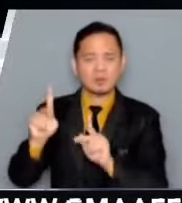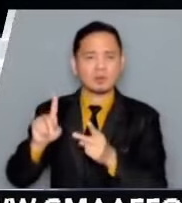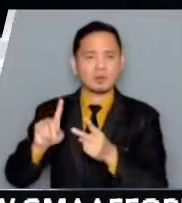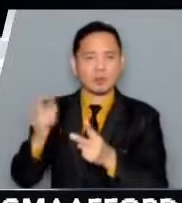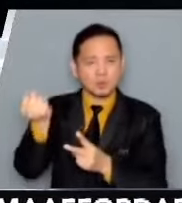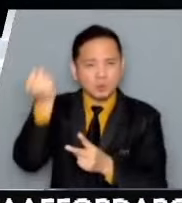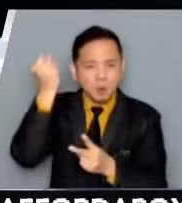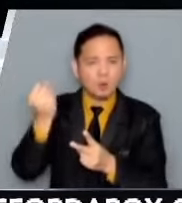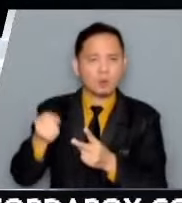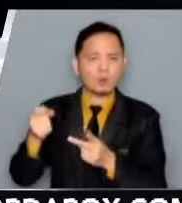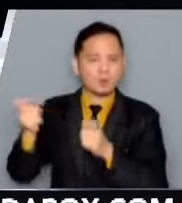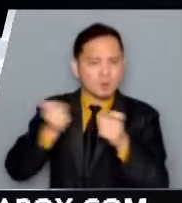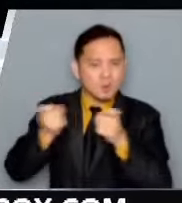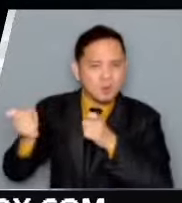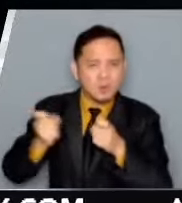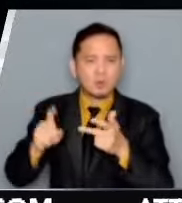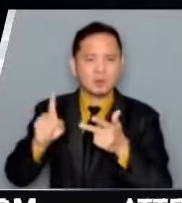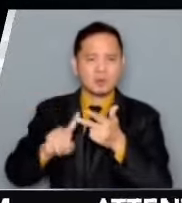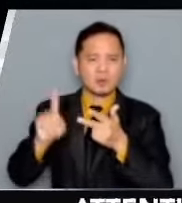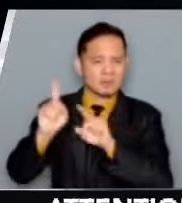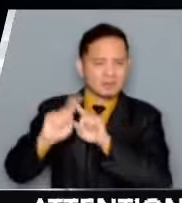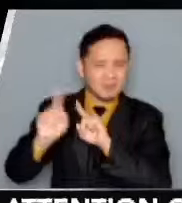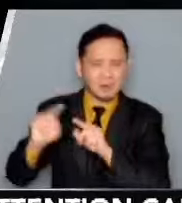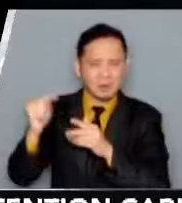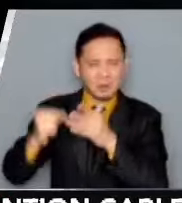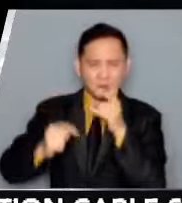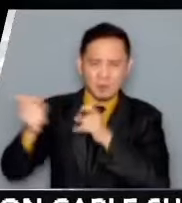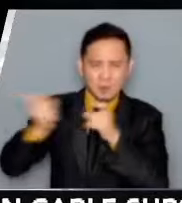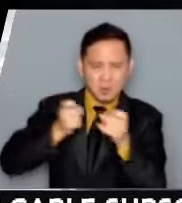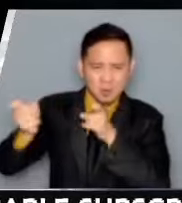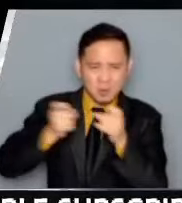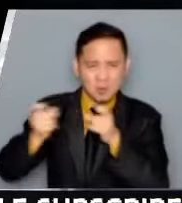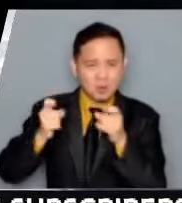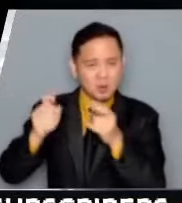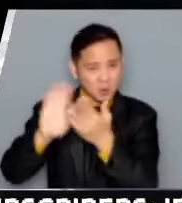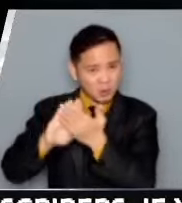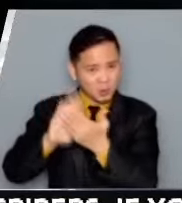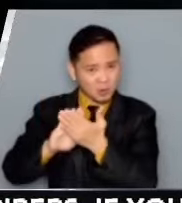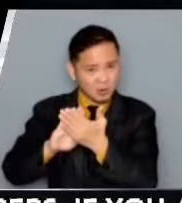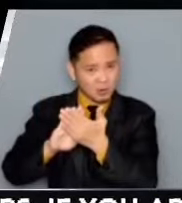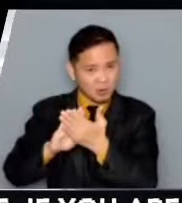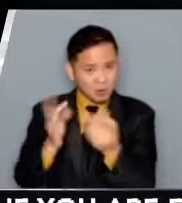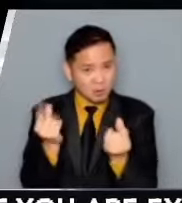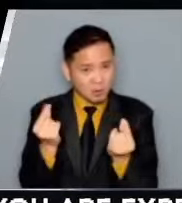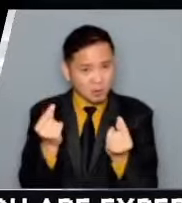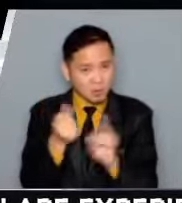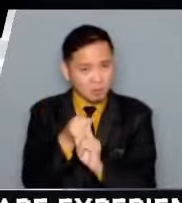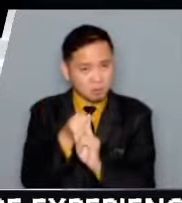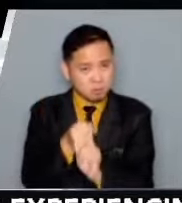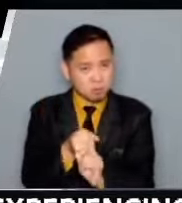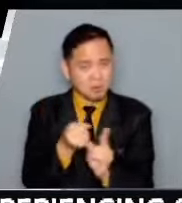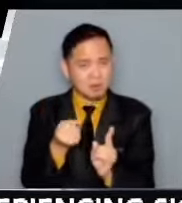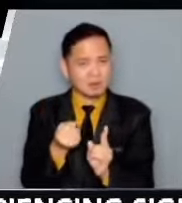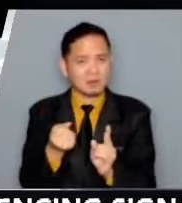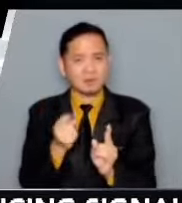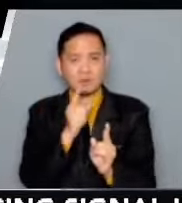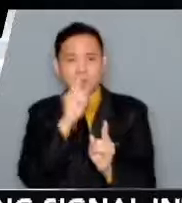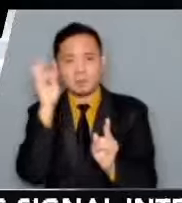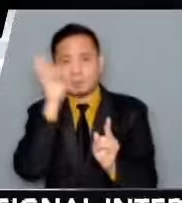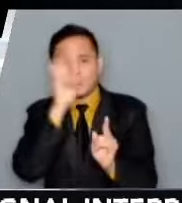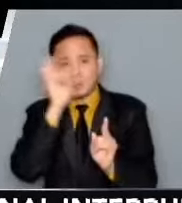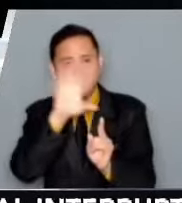administer the institutions that we are looking at that may may be prejudicial to our Filipino culture